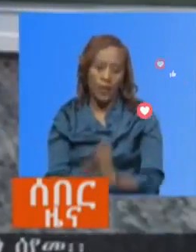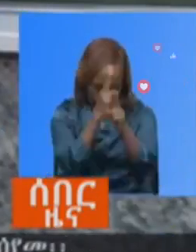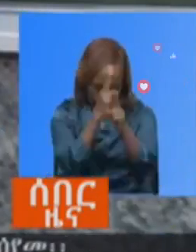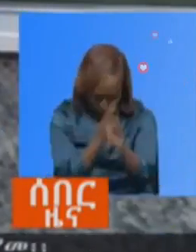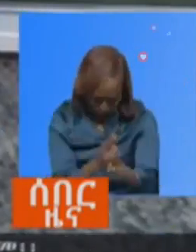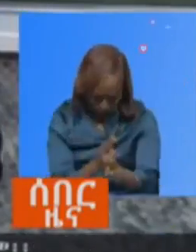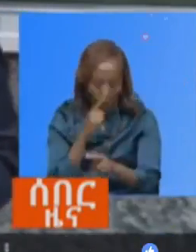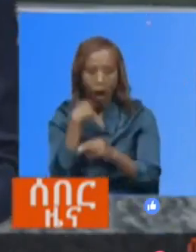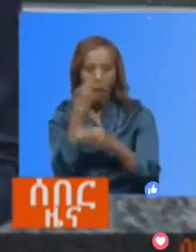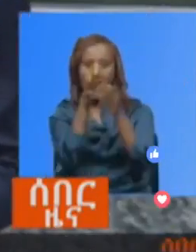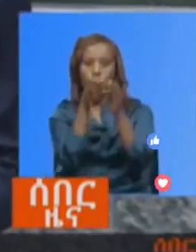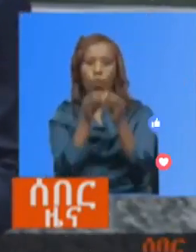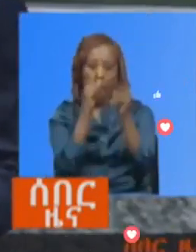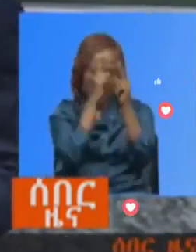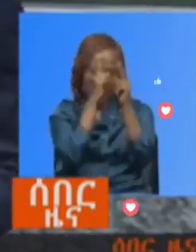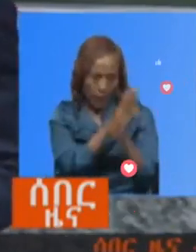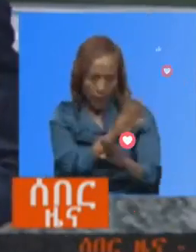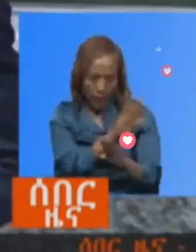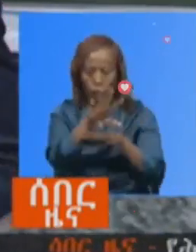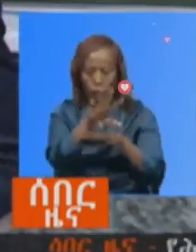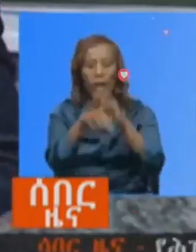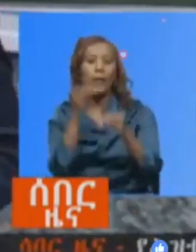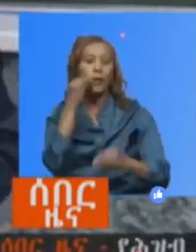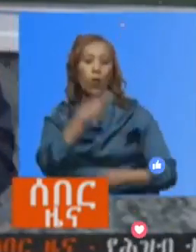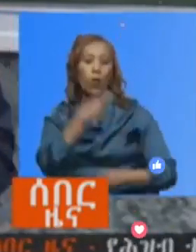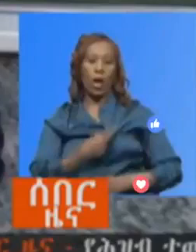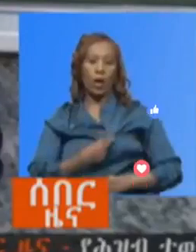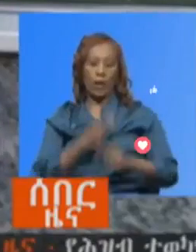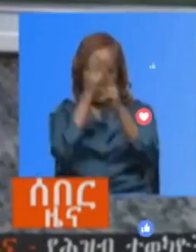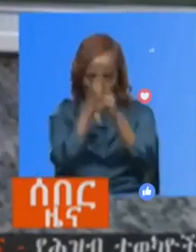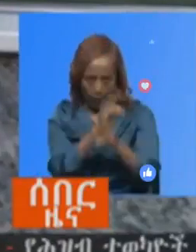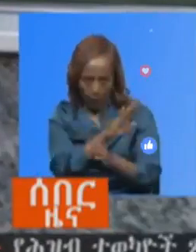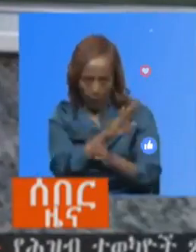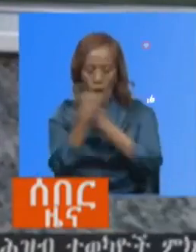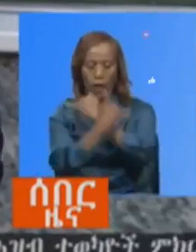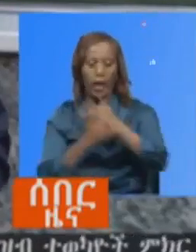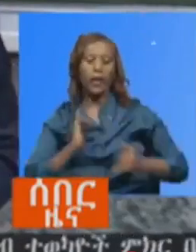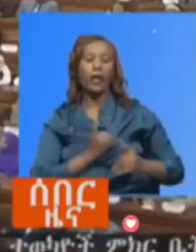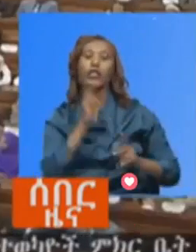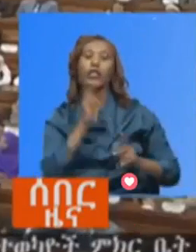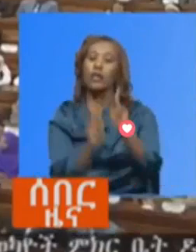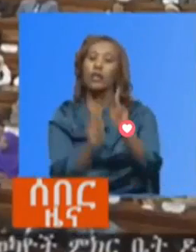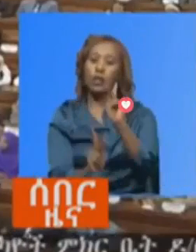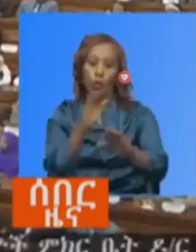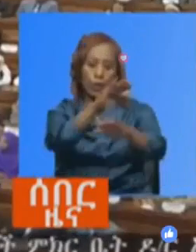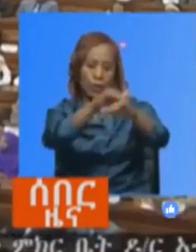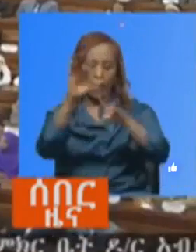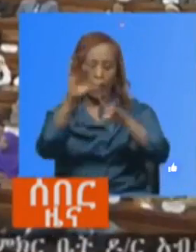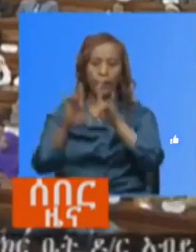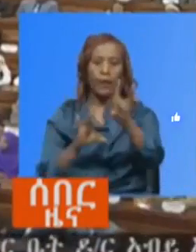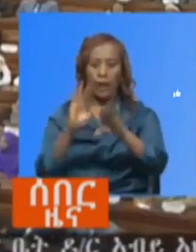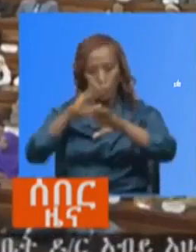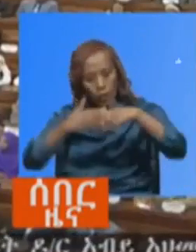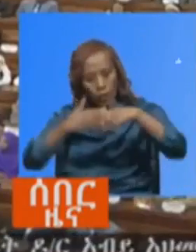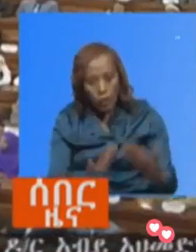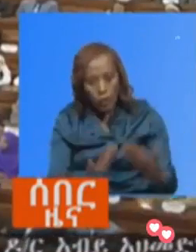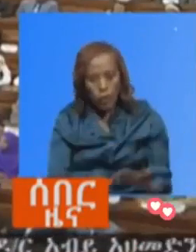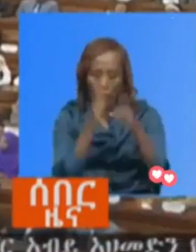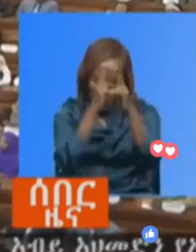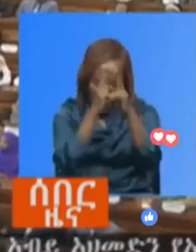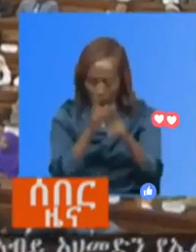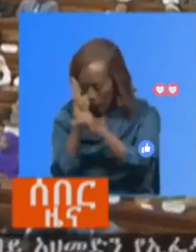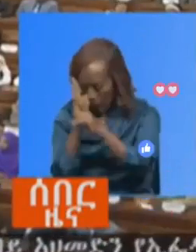አፈ ጉባኤ፣ የተከበራችሁ የምክር ቤት አባላት፣ የተከበራችሁ የሀገራችን ሕዝቦች፣ ጥሪ የተደረገላችሁ እንግዶች፣